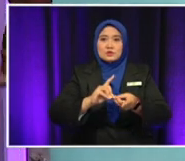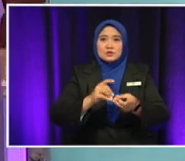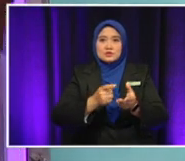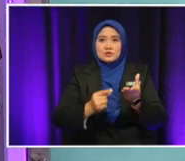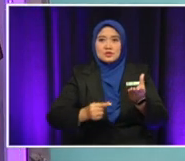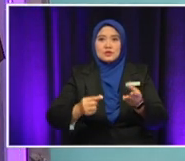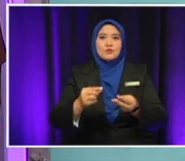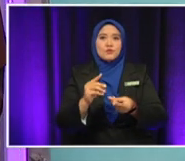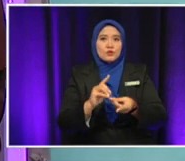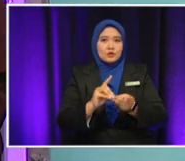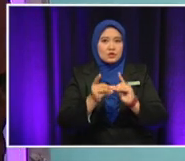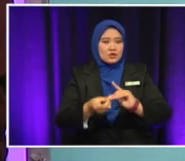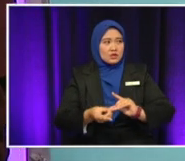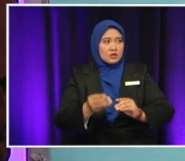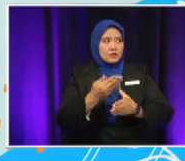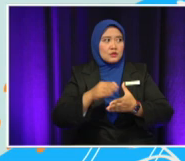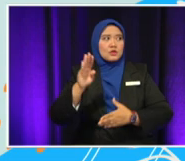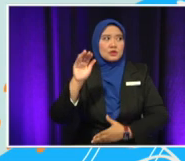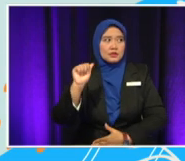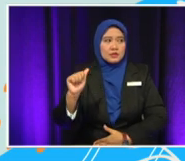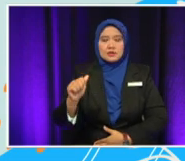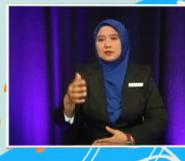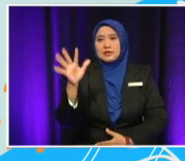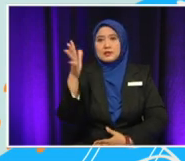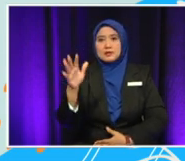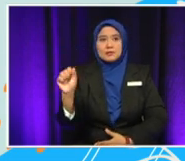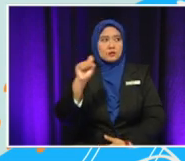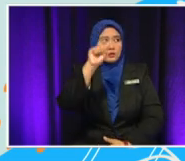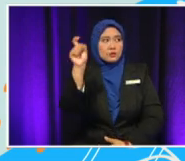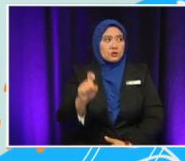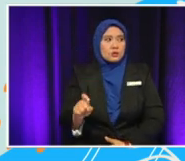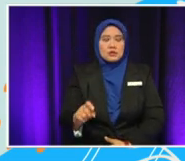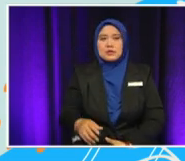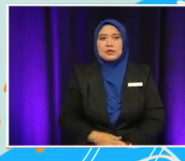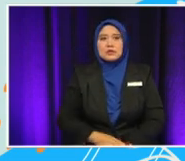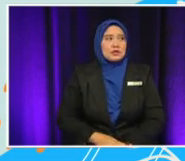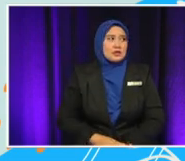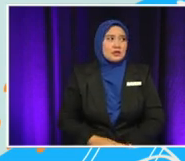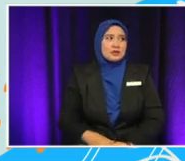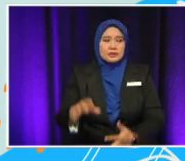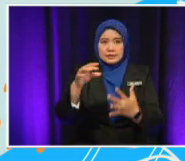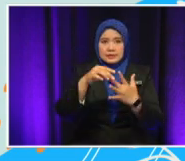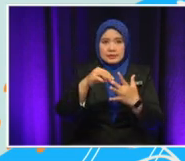yang saya beritahu tadi ada 15 soal Lan yaitu soal Lan jenis select dan supply